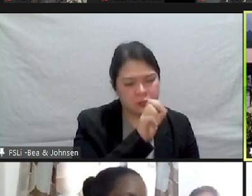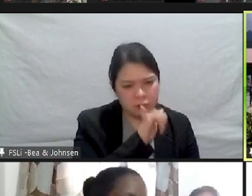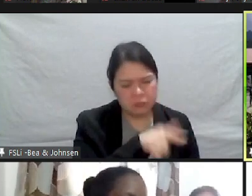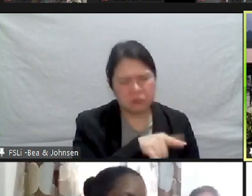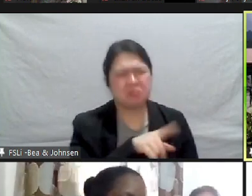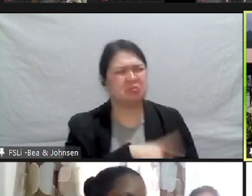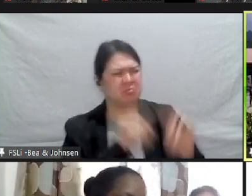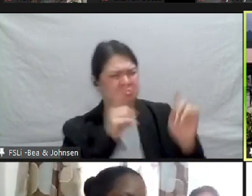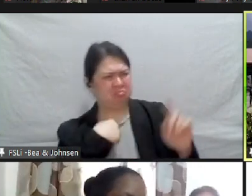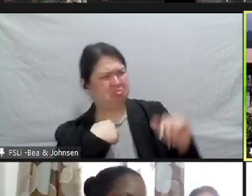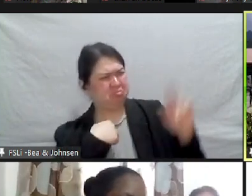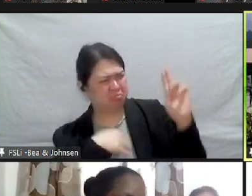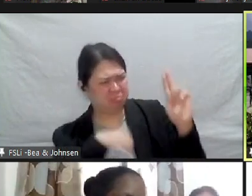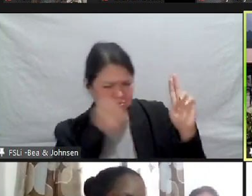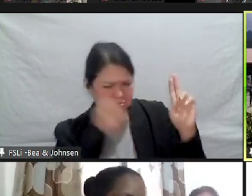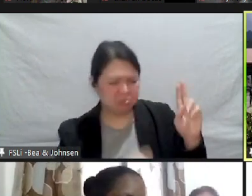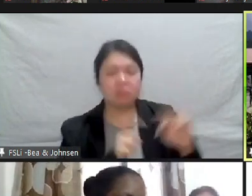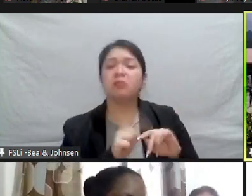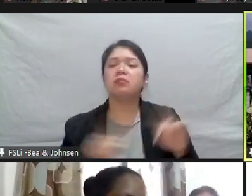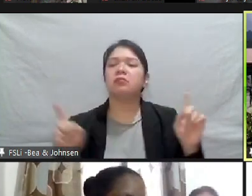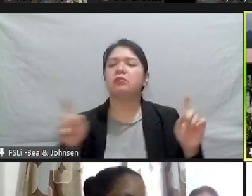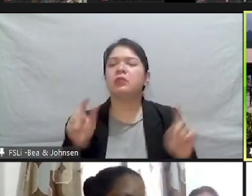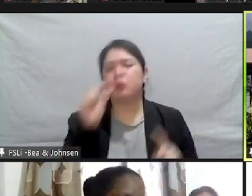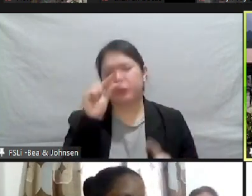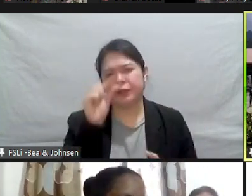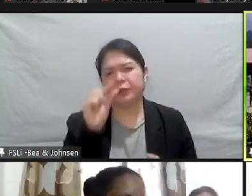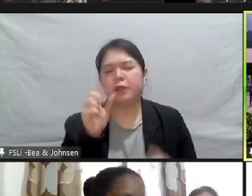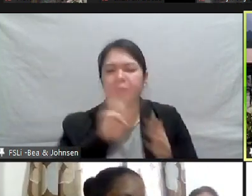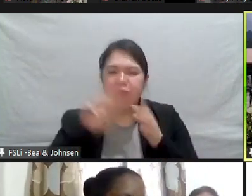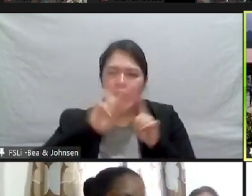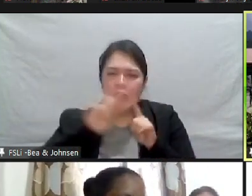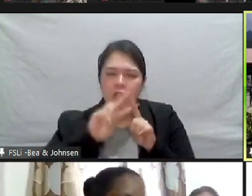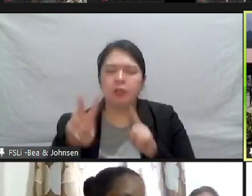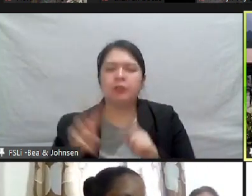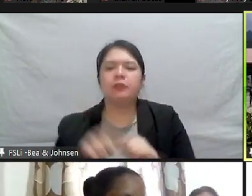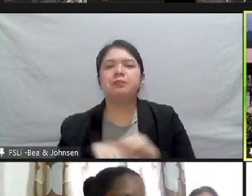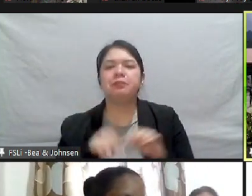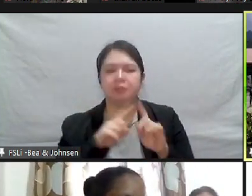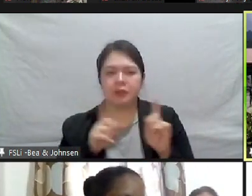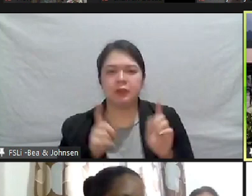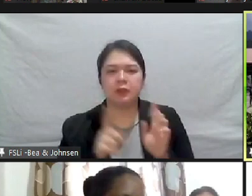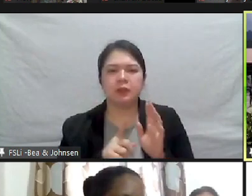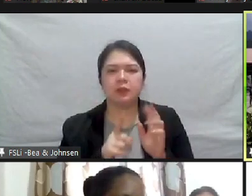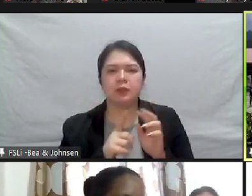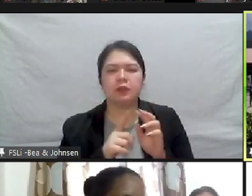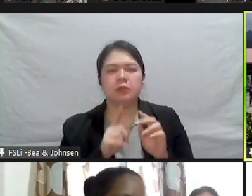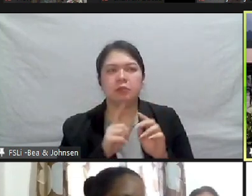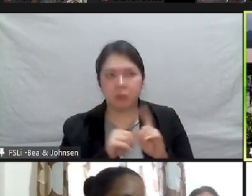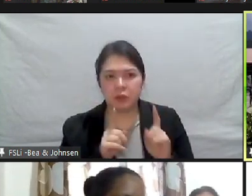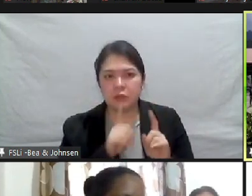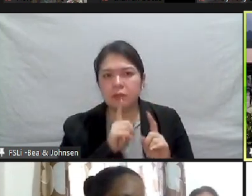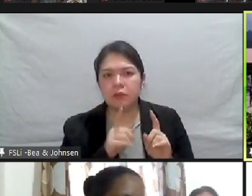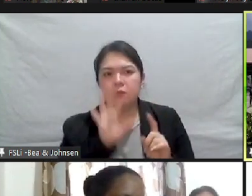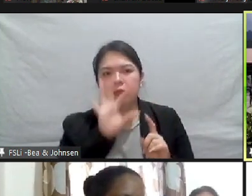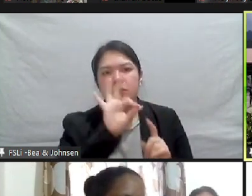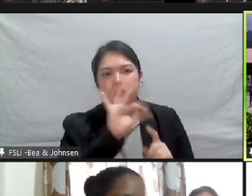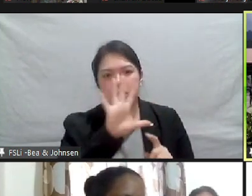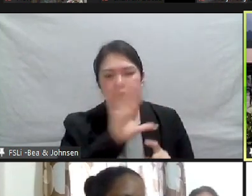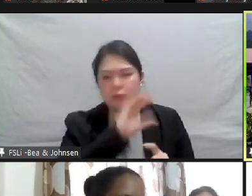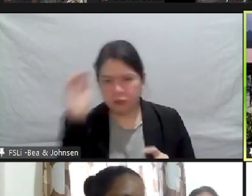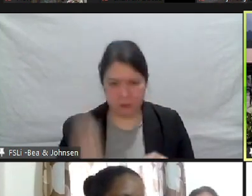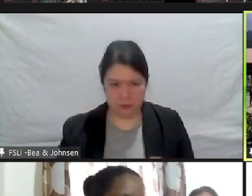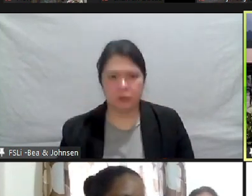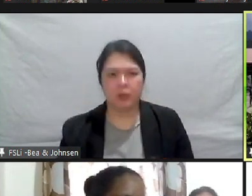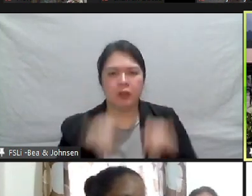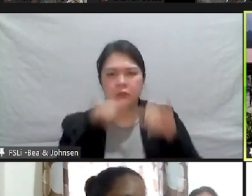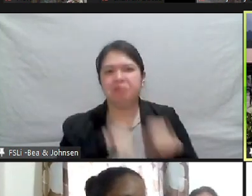vocabulary lang naman ang pinagkakaiba, no? So sometimes we focus on the differences when in fact, 95%